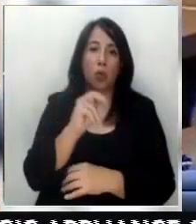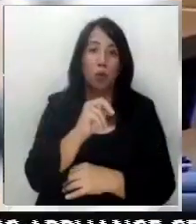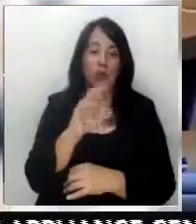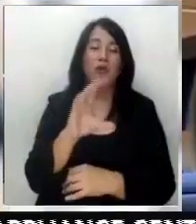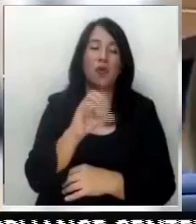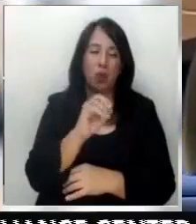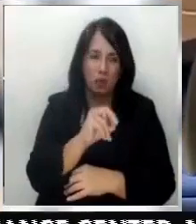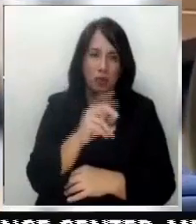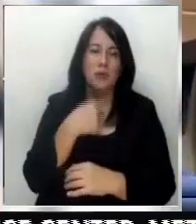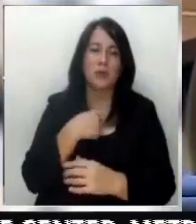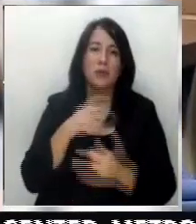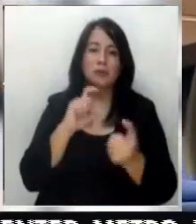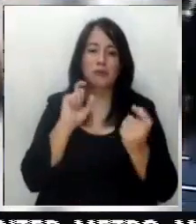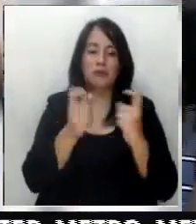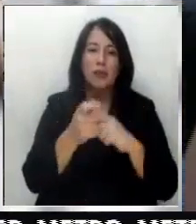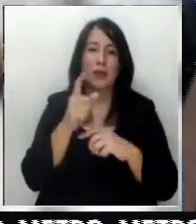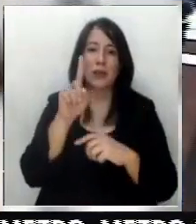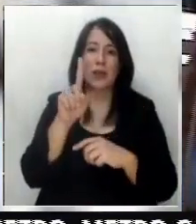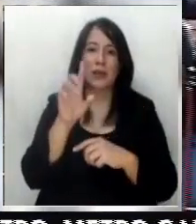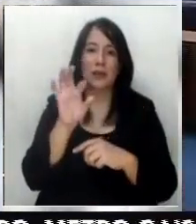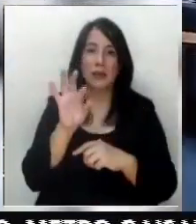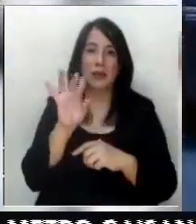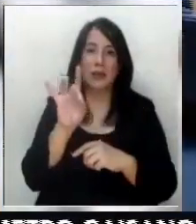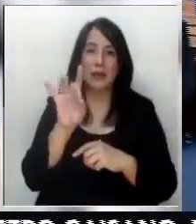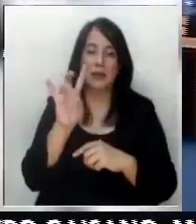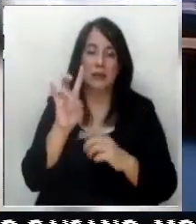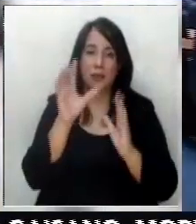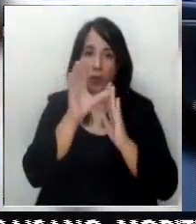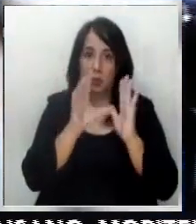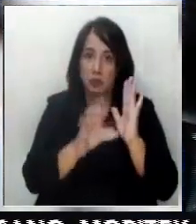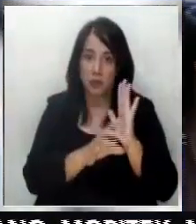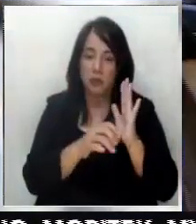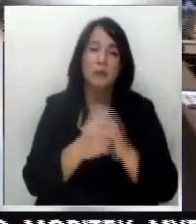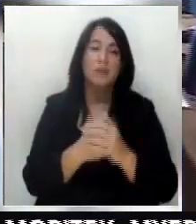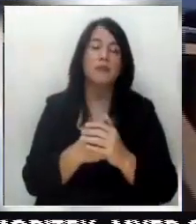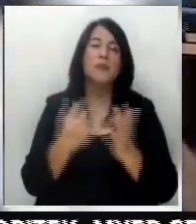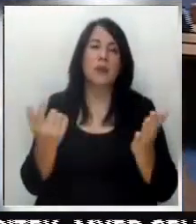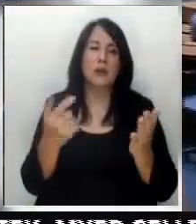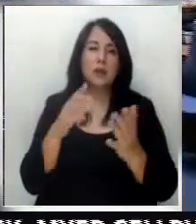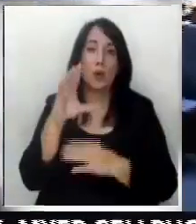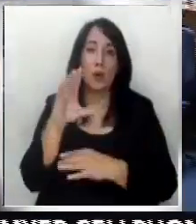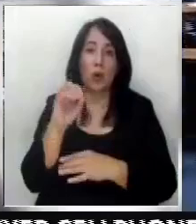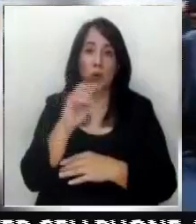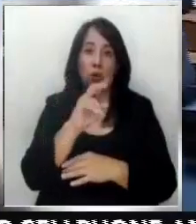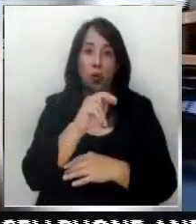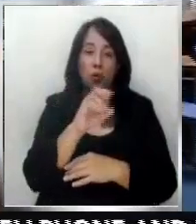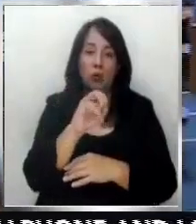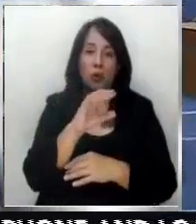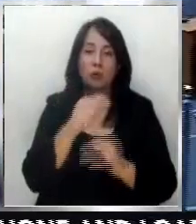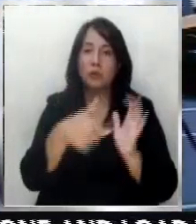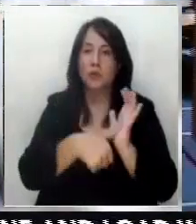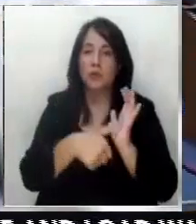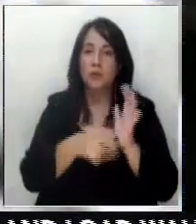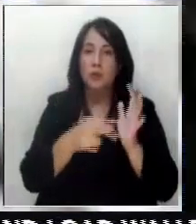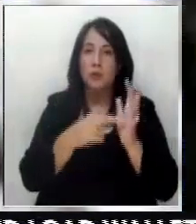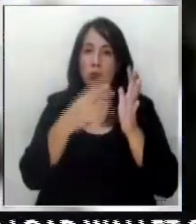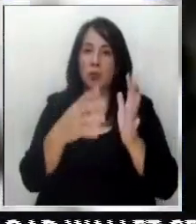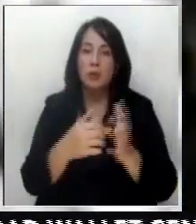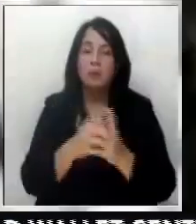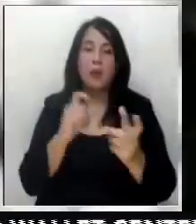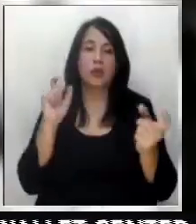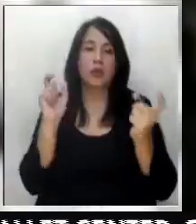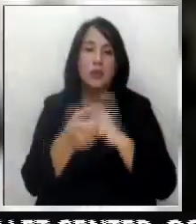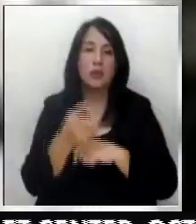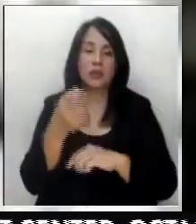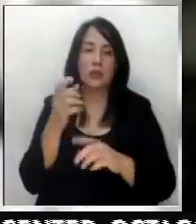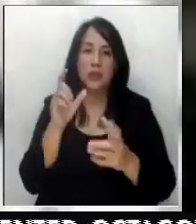ang 1987 Constitution. Sa CONCON, magkakaroon ng eleksyon ng mga delegado na siyang magbabago sa konstitusyon. The